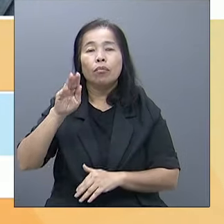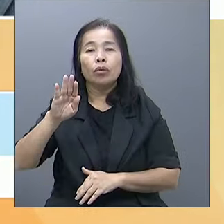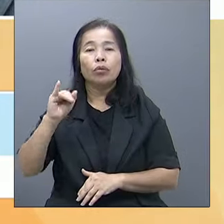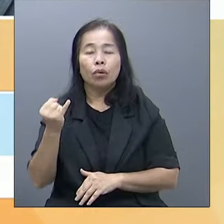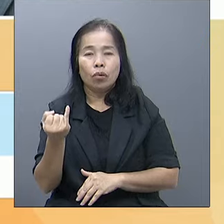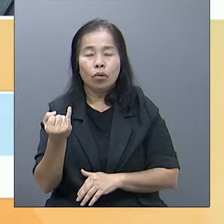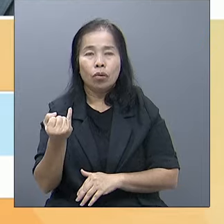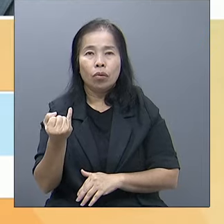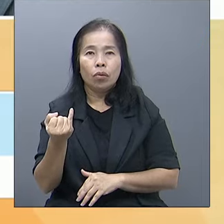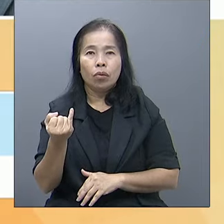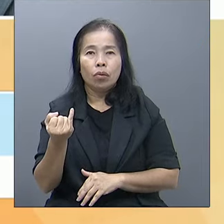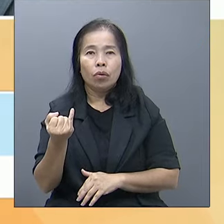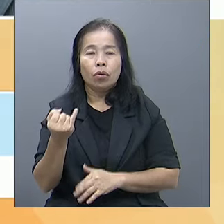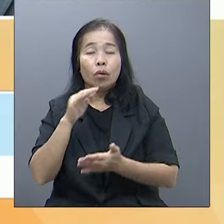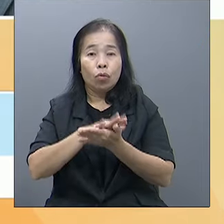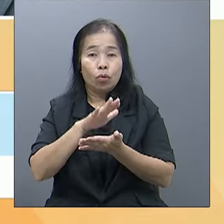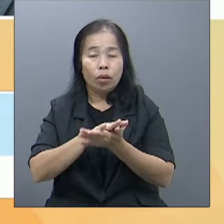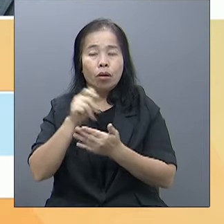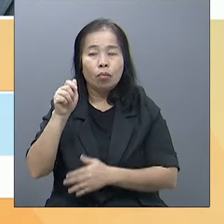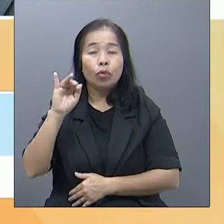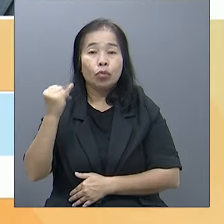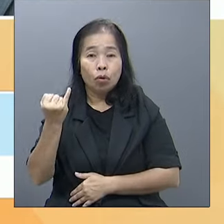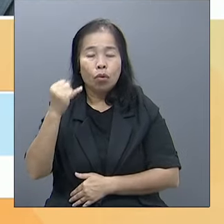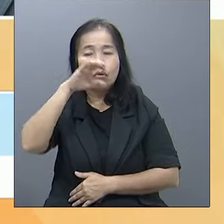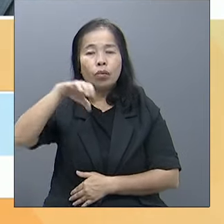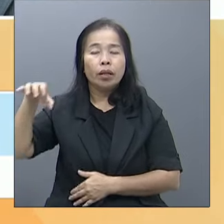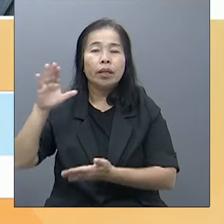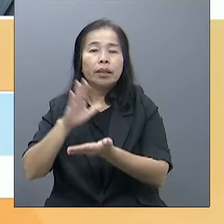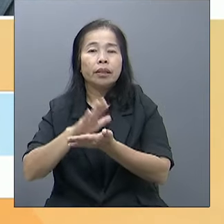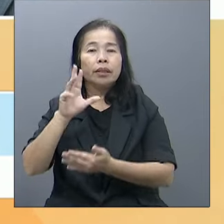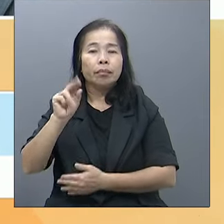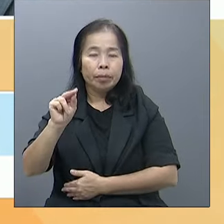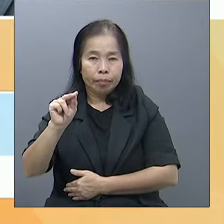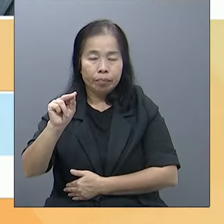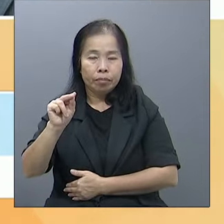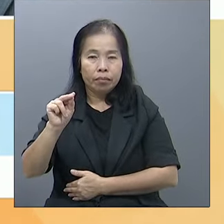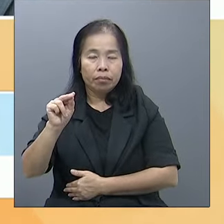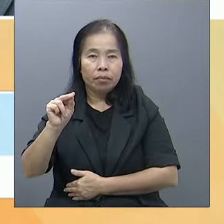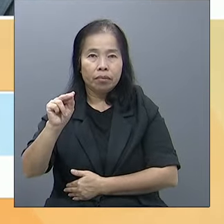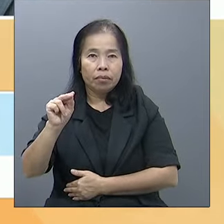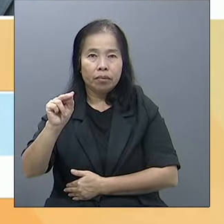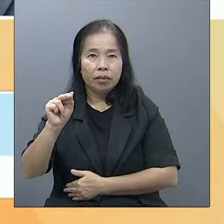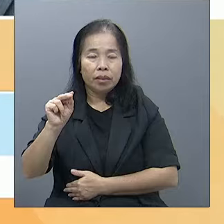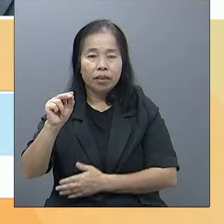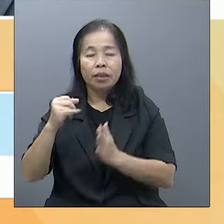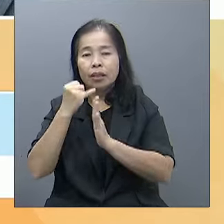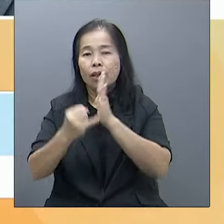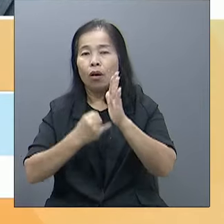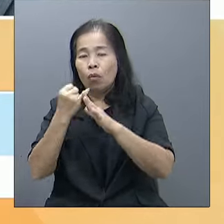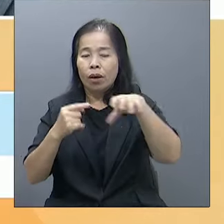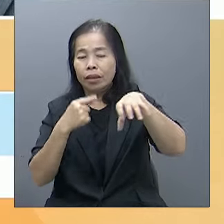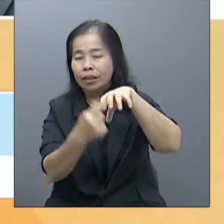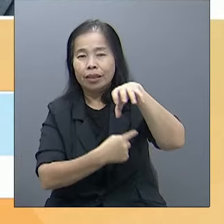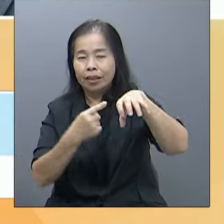ะครับโรงเรียนสังกัดอบจ.มีอยู่30โรงอยู่ในทุกพื้นที่ทั่วจังหวัดอย่างเงี้ย ค่ะ ประเด็นคือเขาจัดยังไง